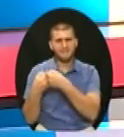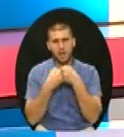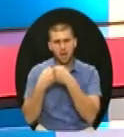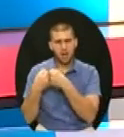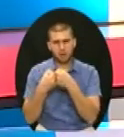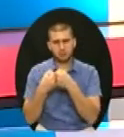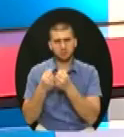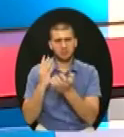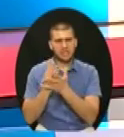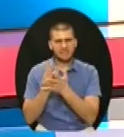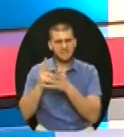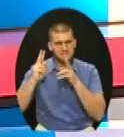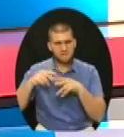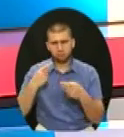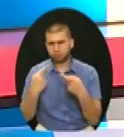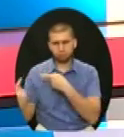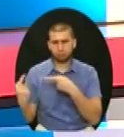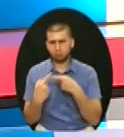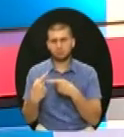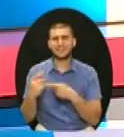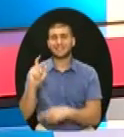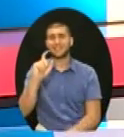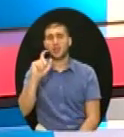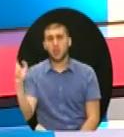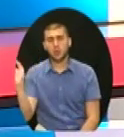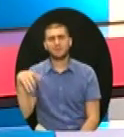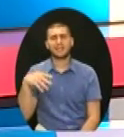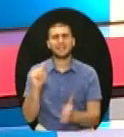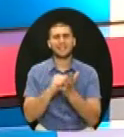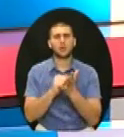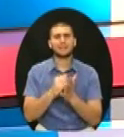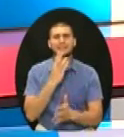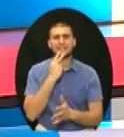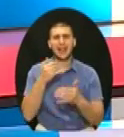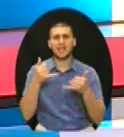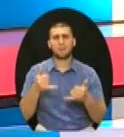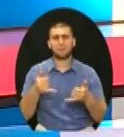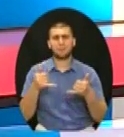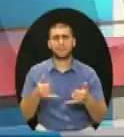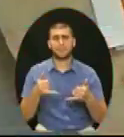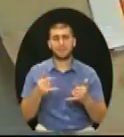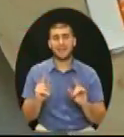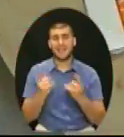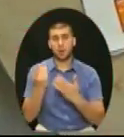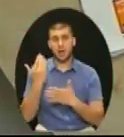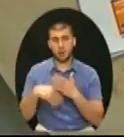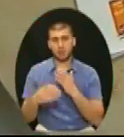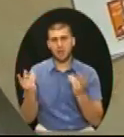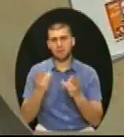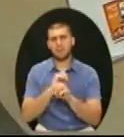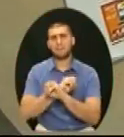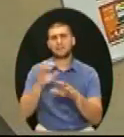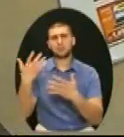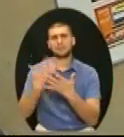שמתנהל, צריך לומר כמעט מאבק דמים, בין ידיעות אחרונות לבין ישראל היום. האירוע האחרון היה כמובן